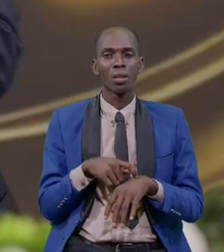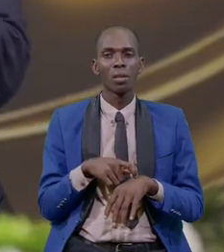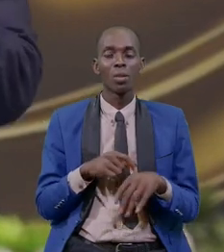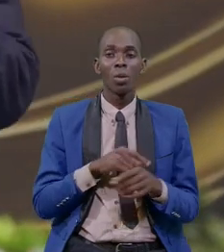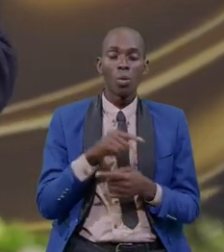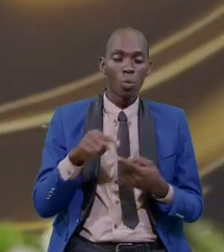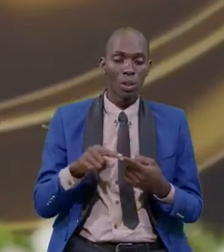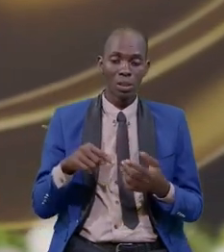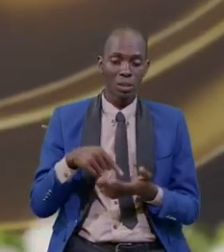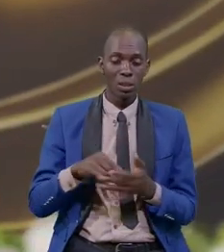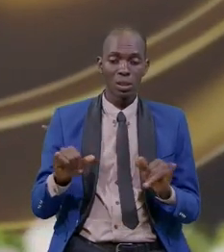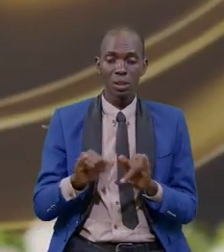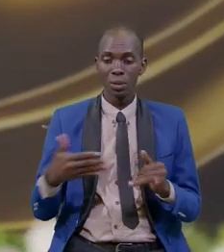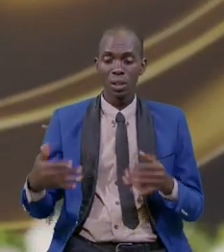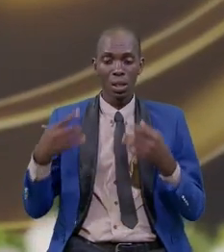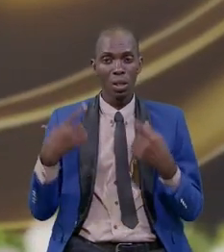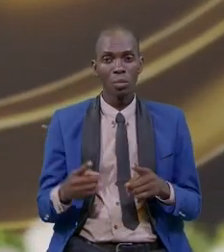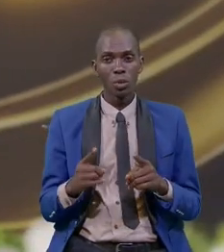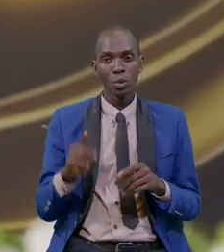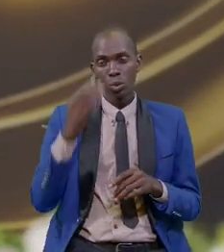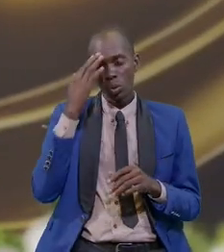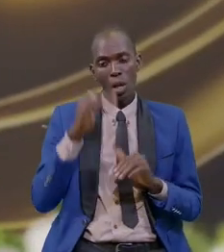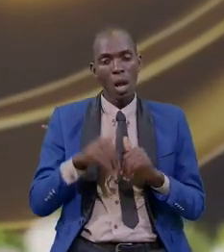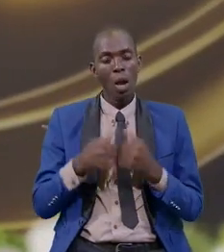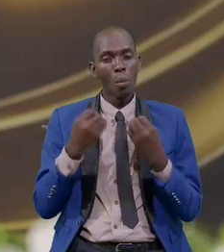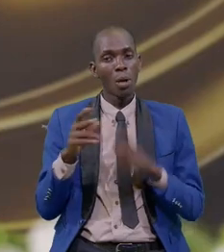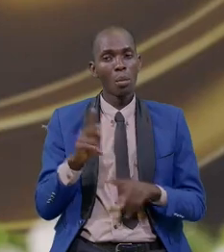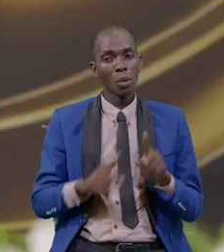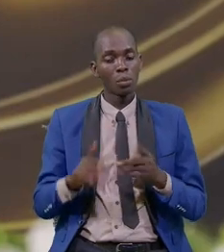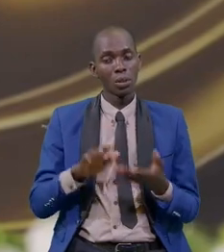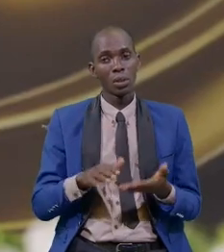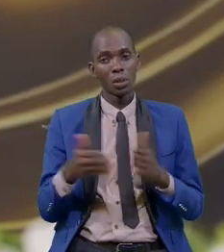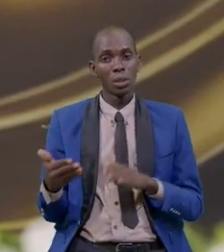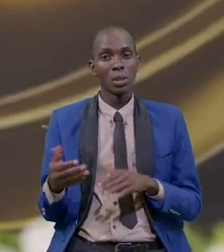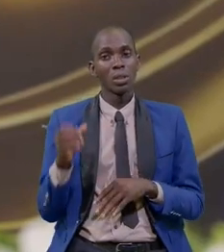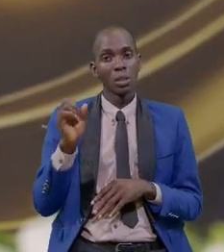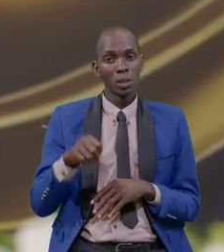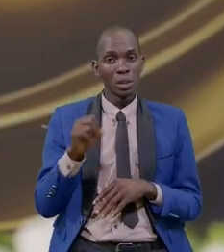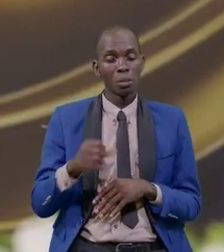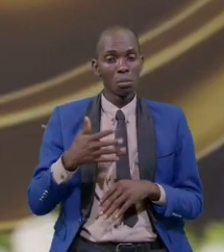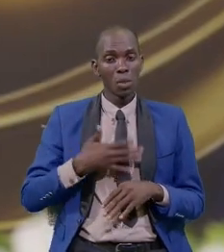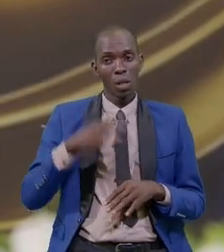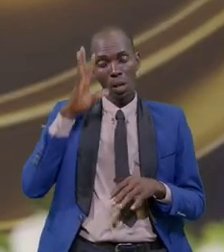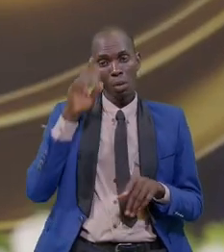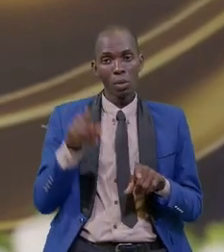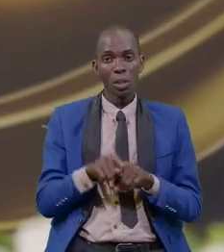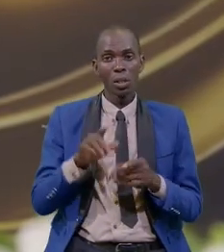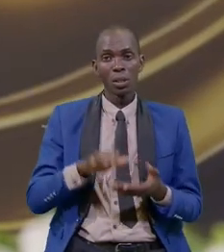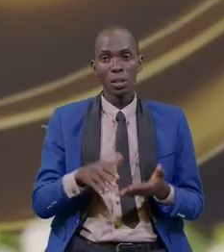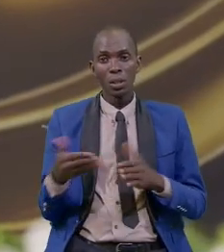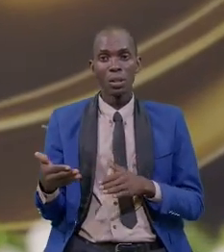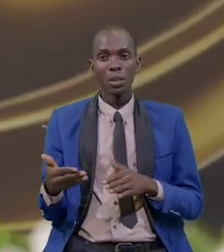lorsque cette chose s'est passée, vous vous rappelez combien de personnes étaient mortes? Oui, même mon frère était mort.